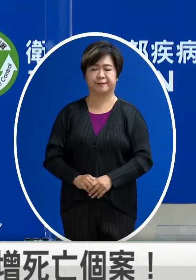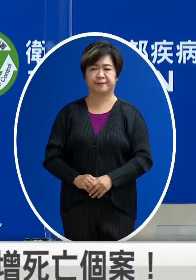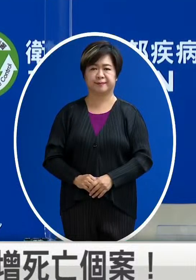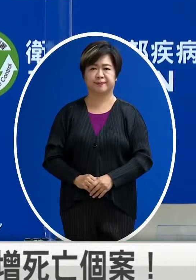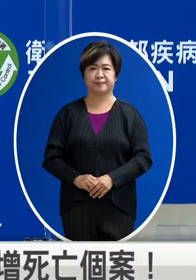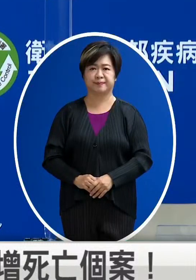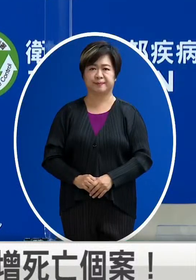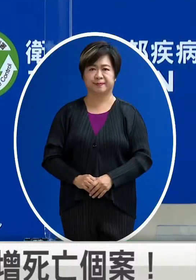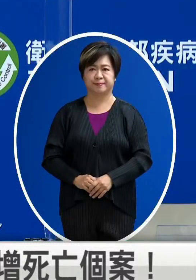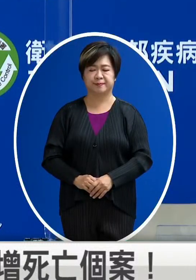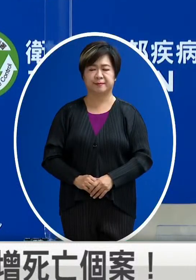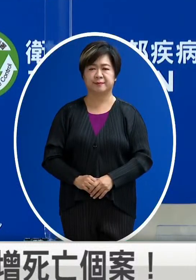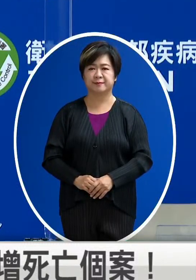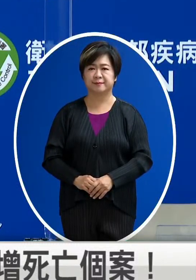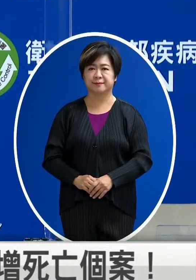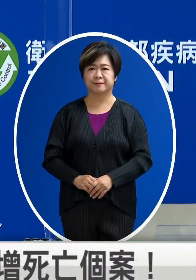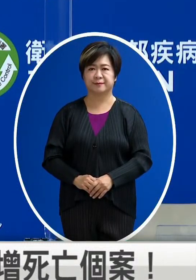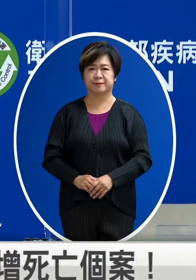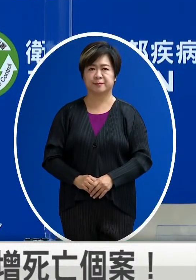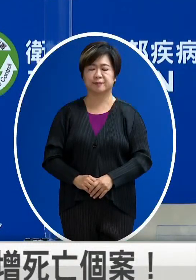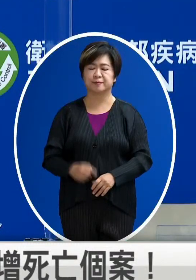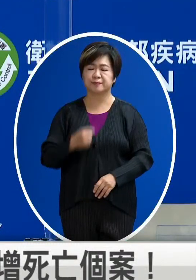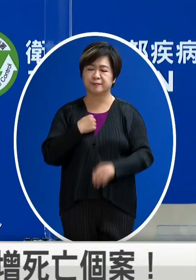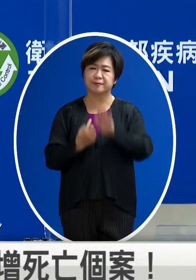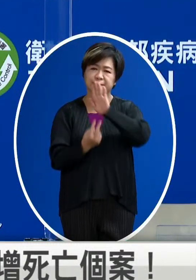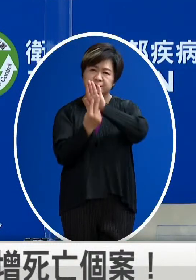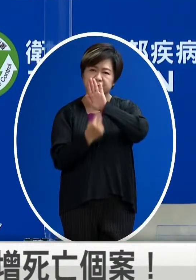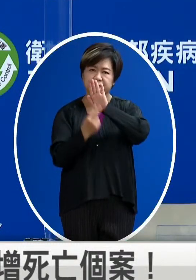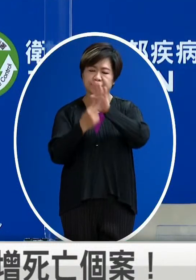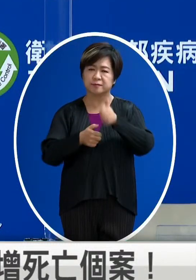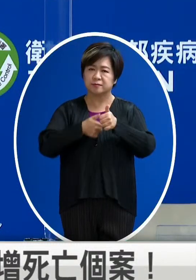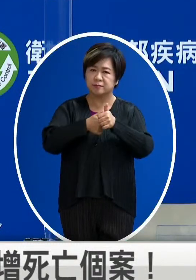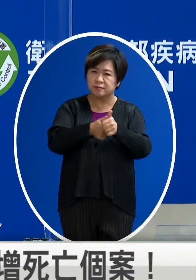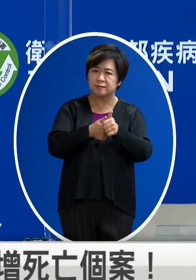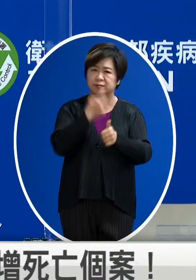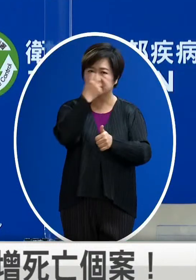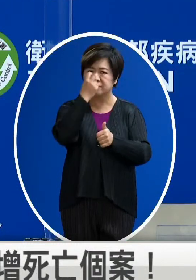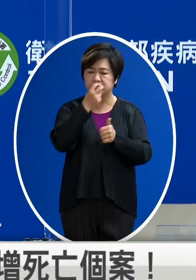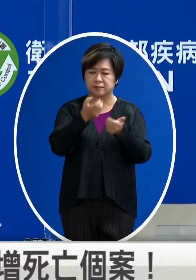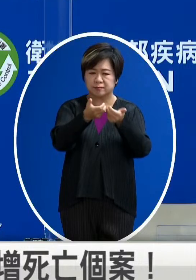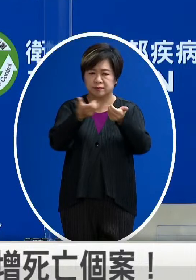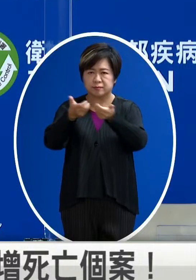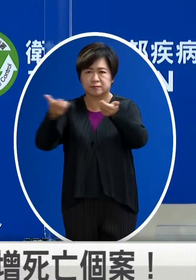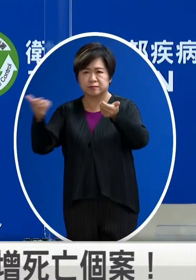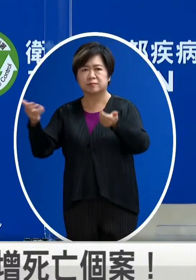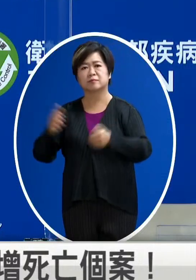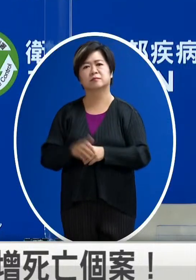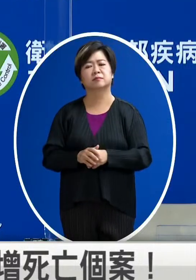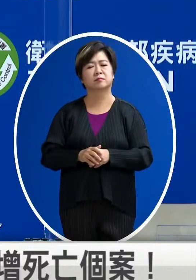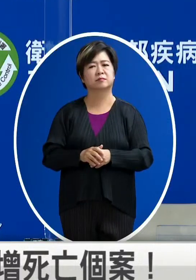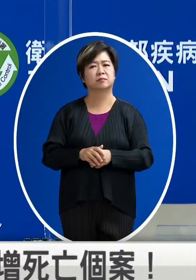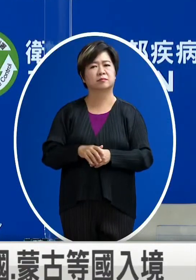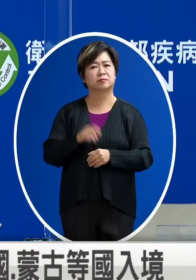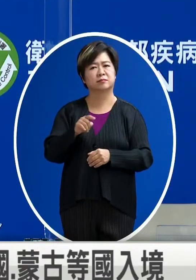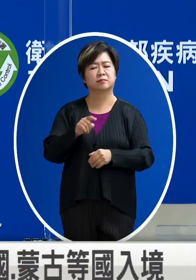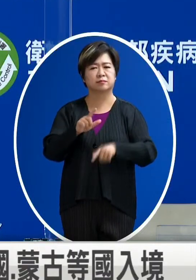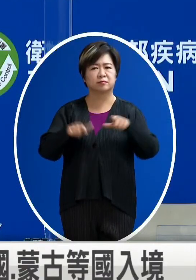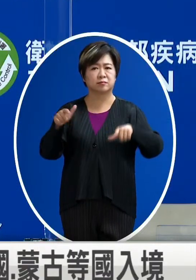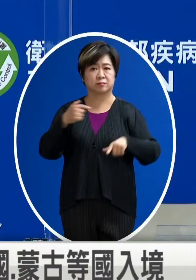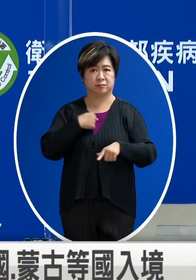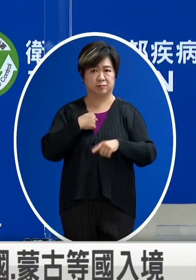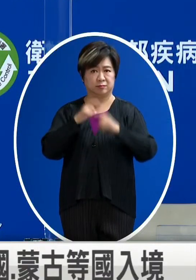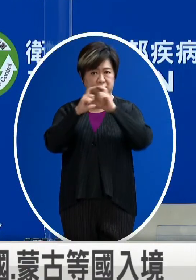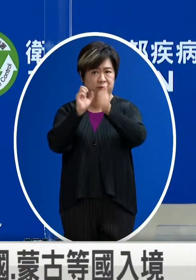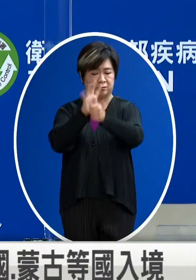就是我们这个应该是说我们的在追踪归类的部分大概会有落差，我虽然我现在告诉你们，就